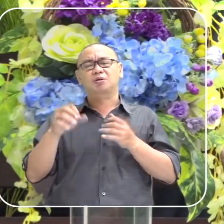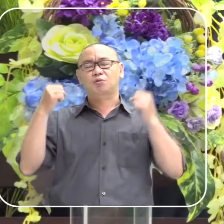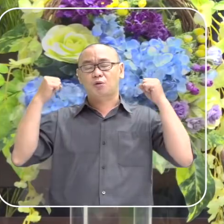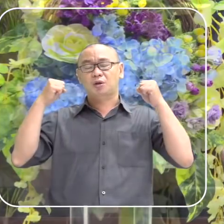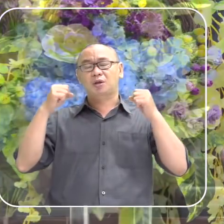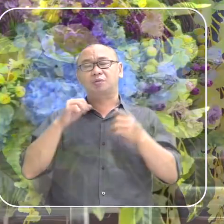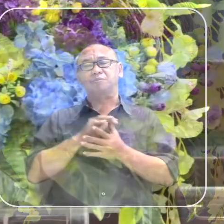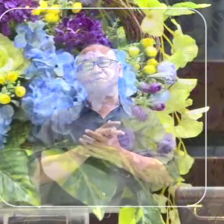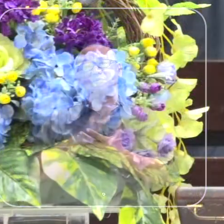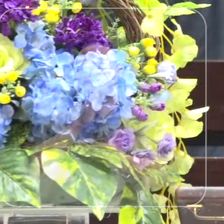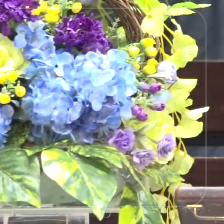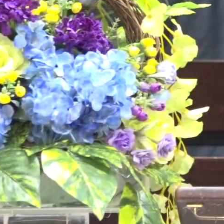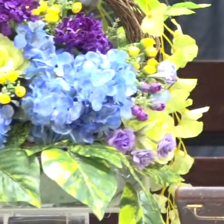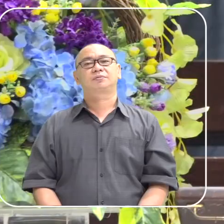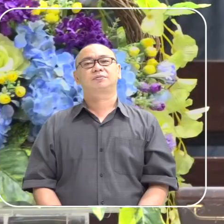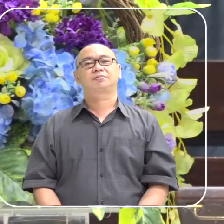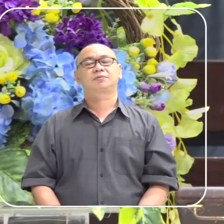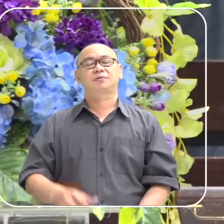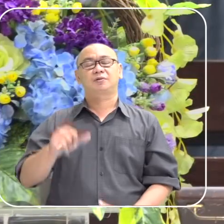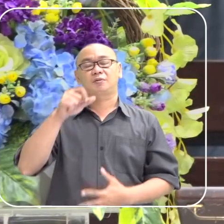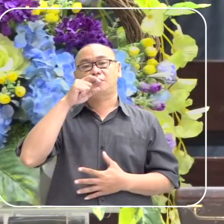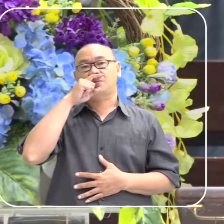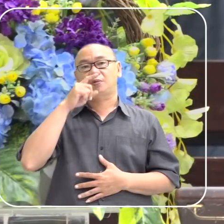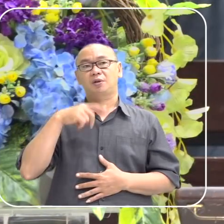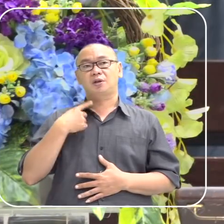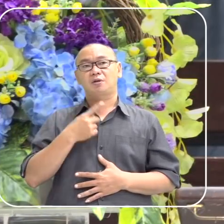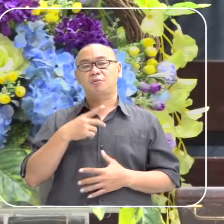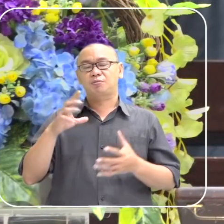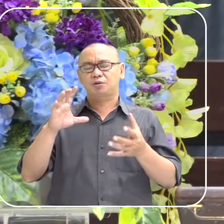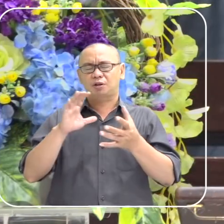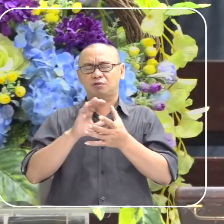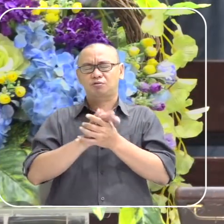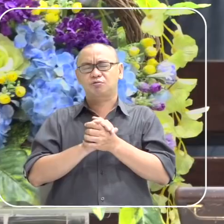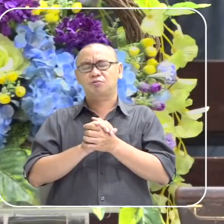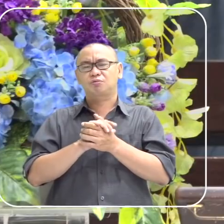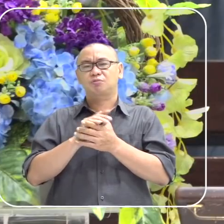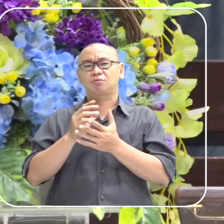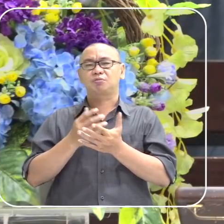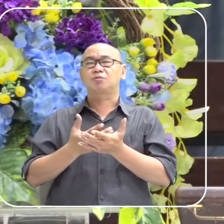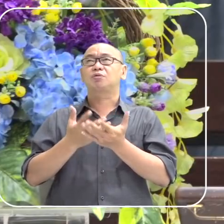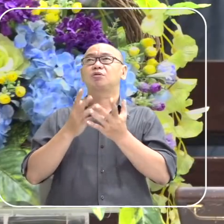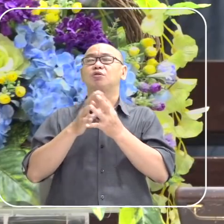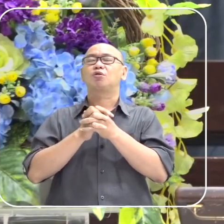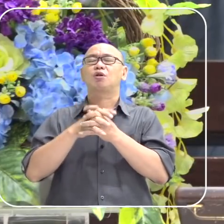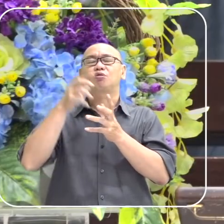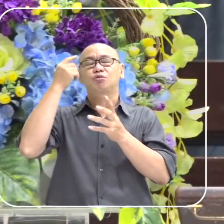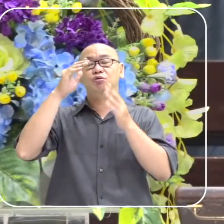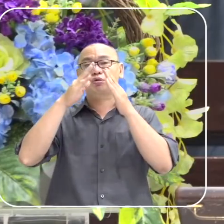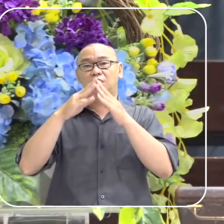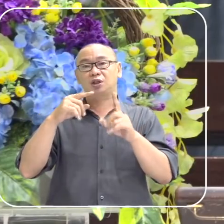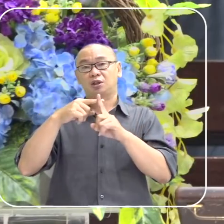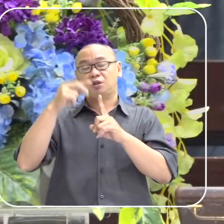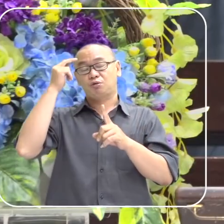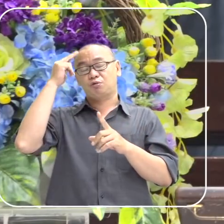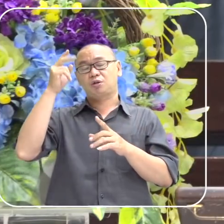kepemimpinannya pada kekuatan-Mu. Ya Bapa, kini kami bersatu hati menaikkan doa untuk gereja-gereja